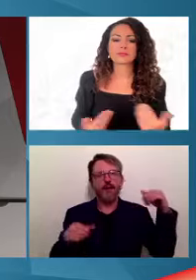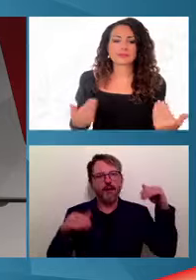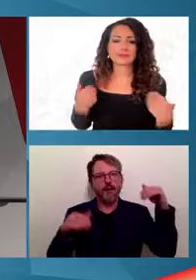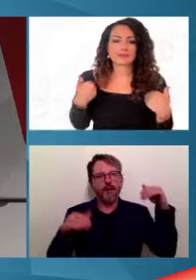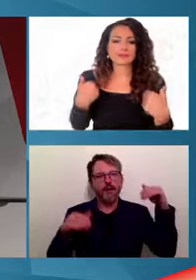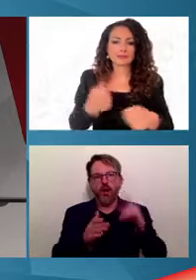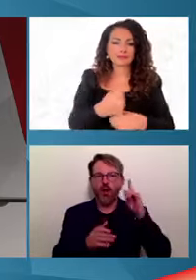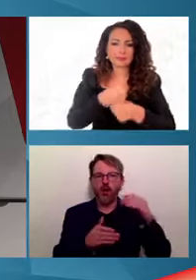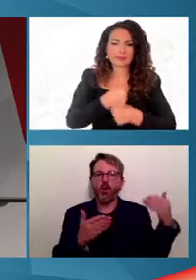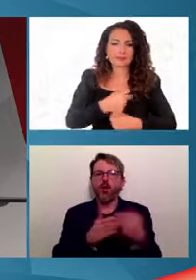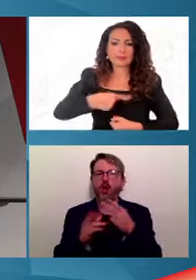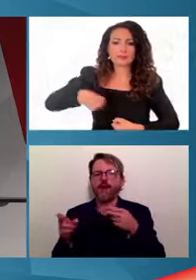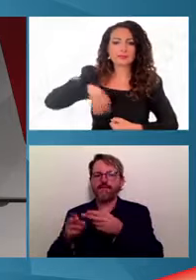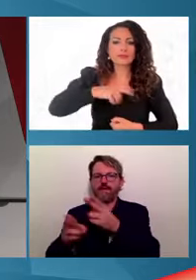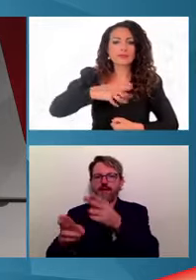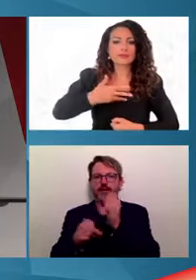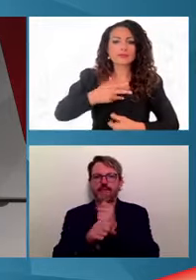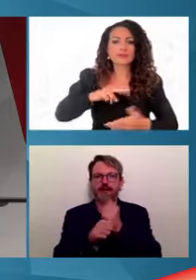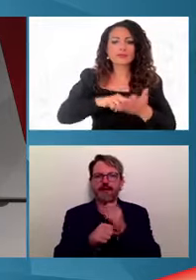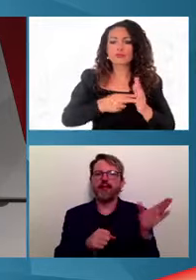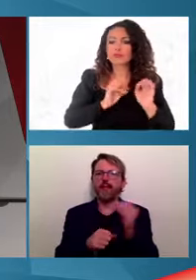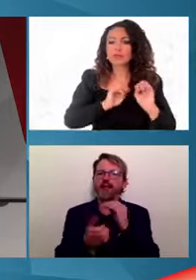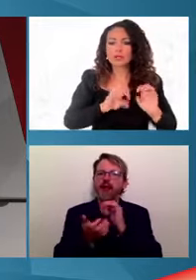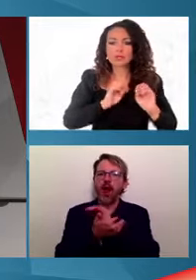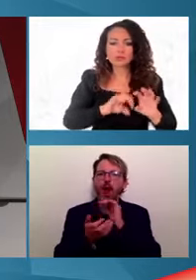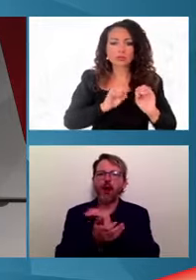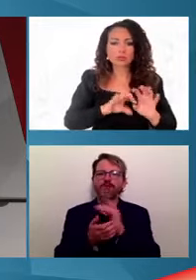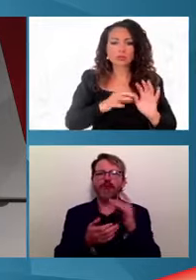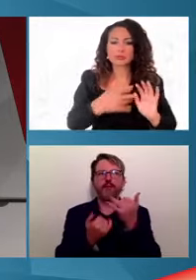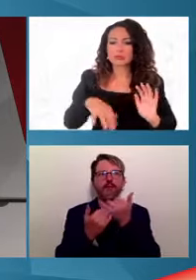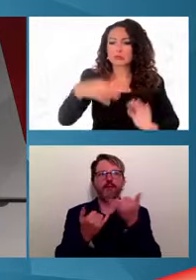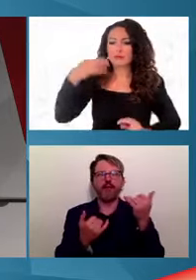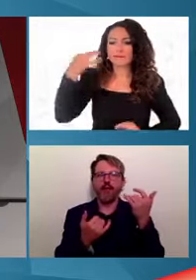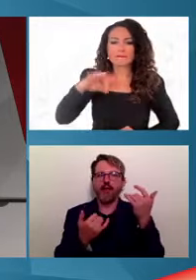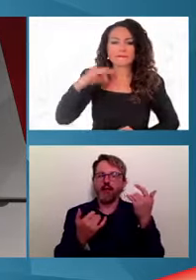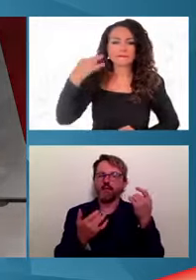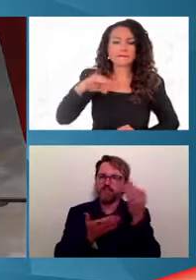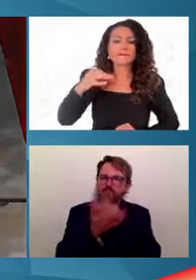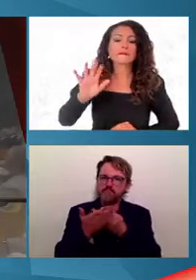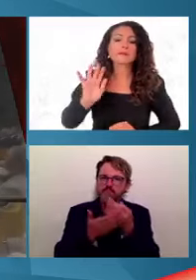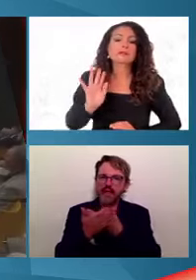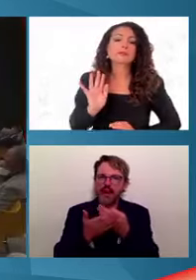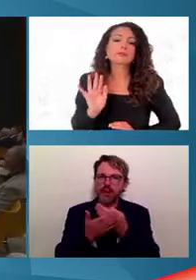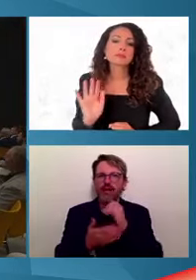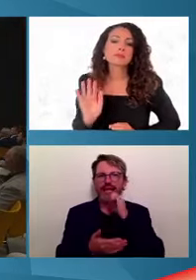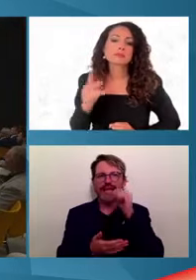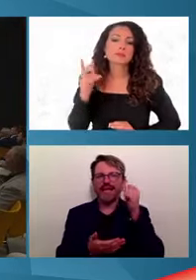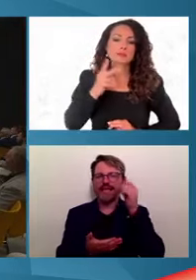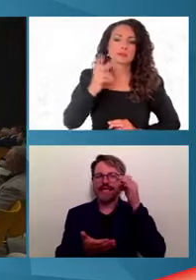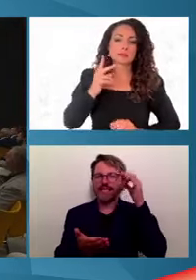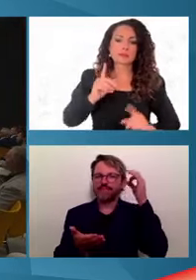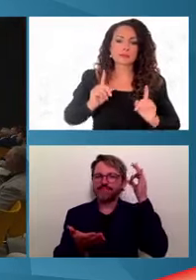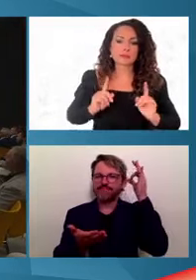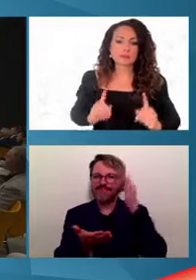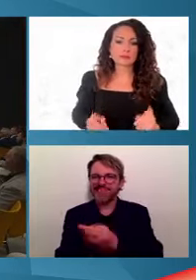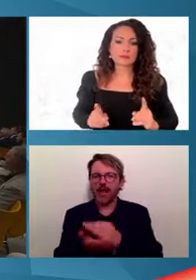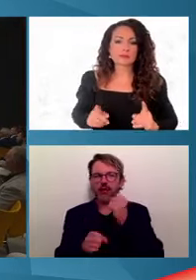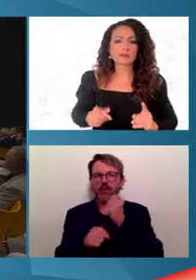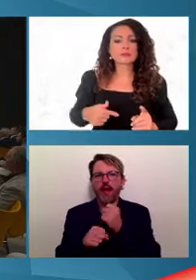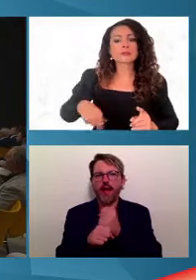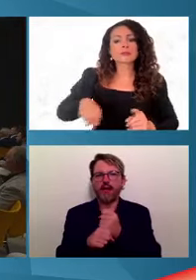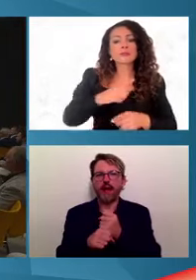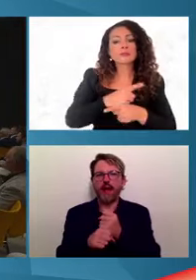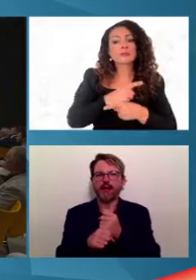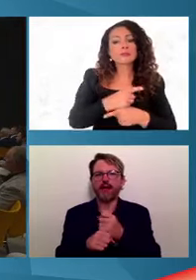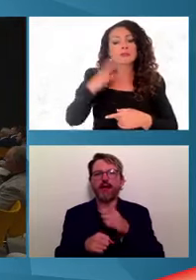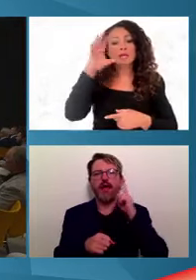müssen, um Aufgaben, die an Bildung herangetragen werden, die eigentlich nicht Kernaufgaben von Bildung wären. Nämlich die Vielfältigkeit